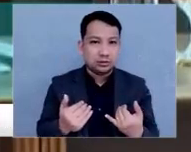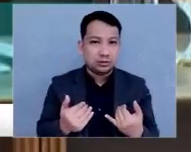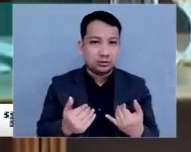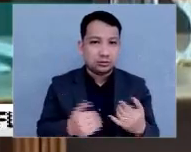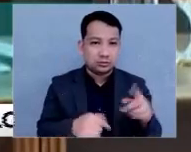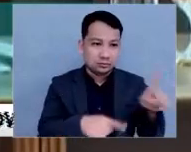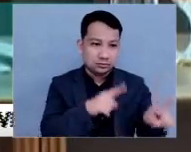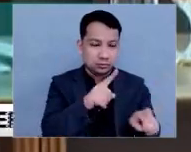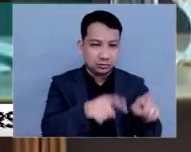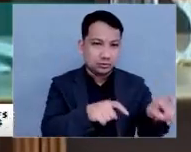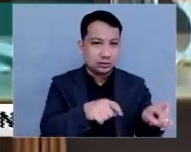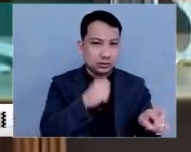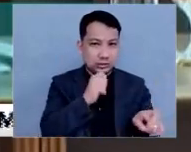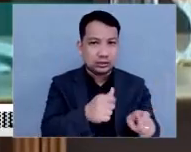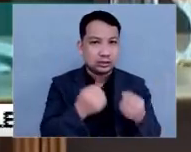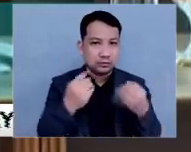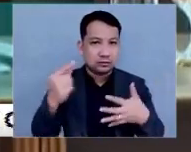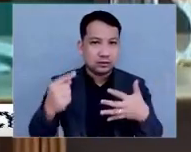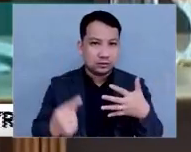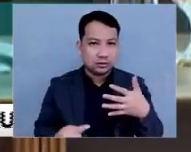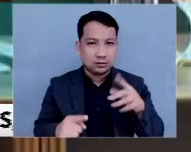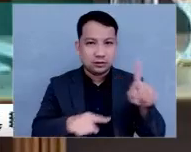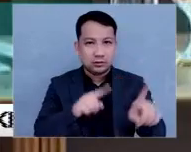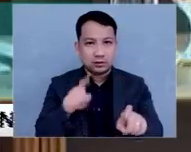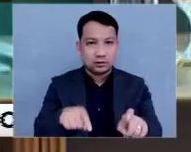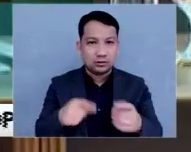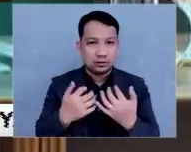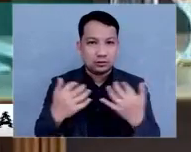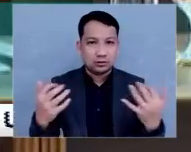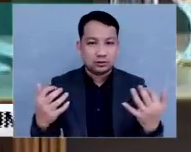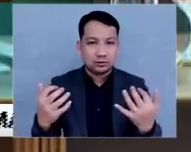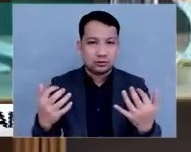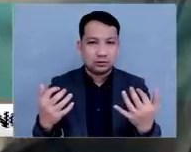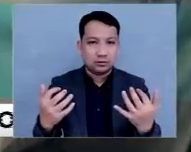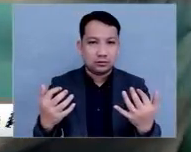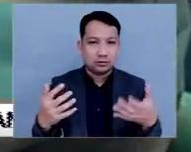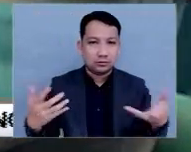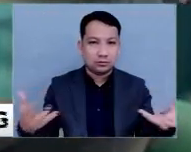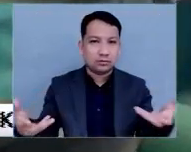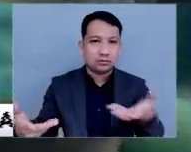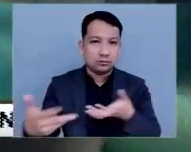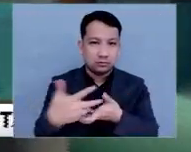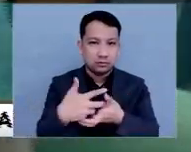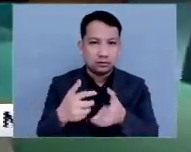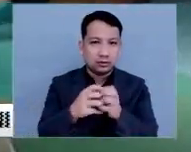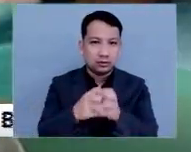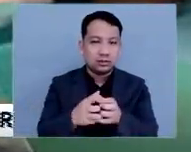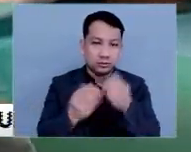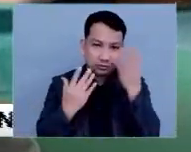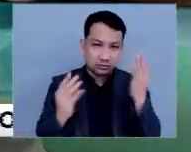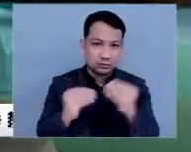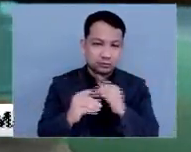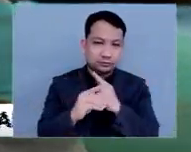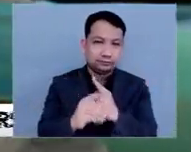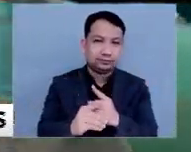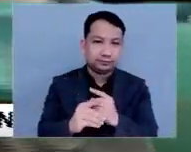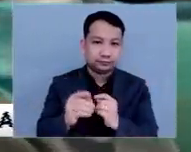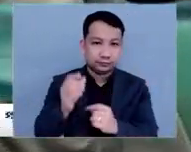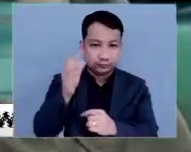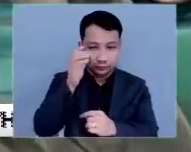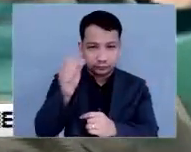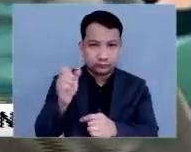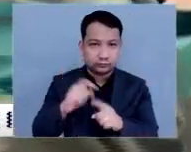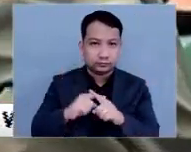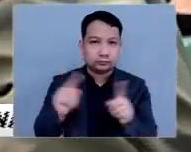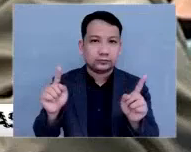namin dito marami pa pong nagsasalita at kin corroborate namin depensa naman ni kalay may iba